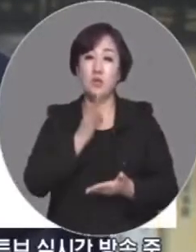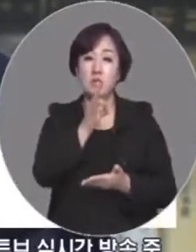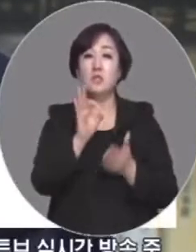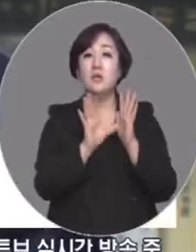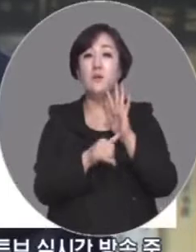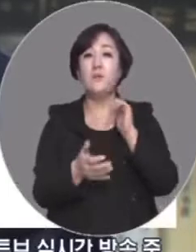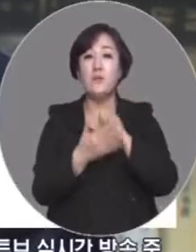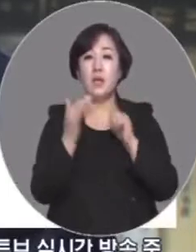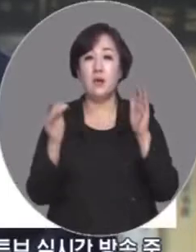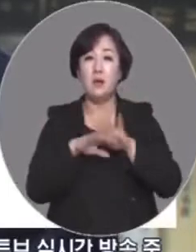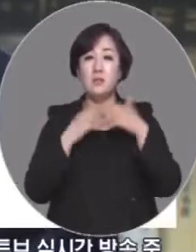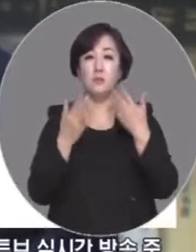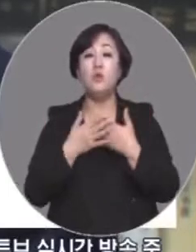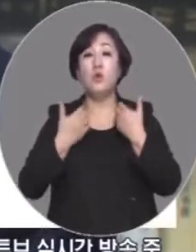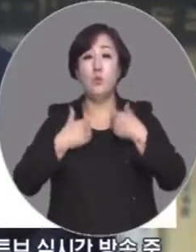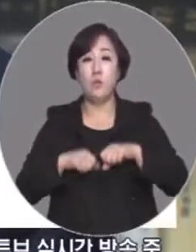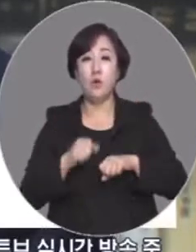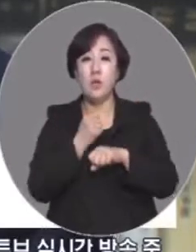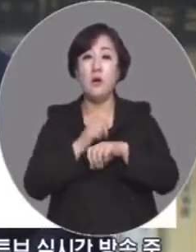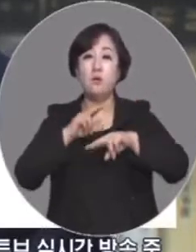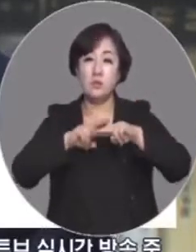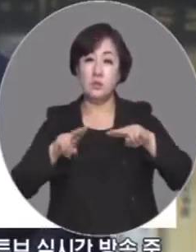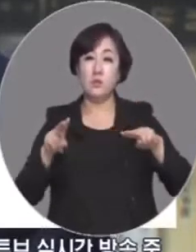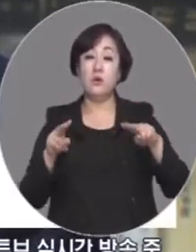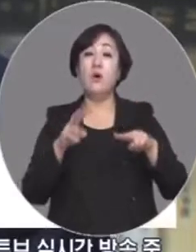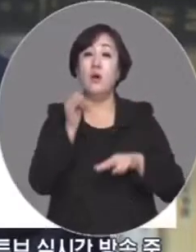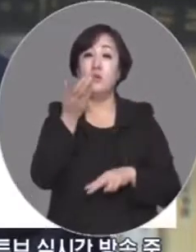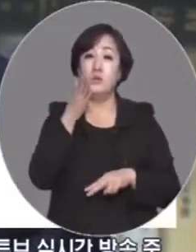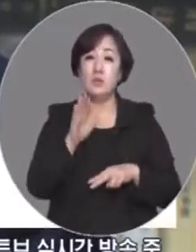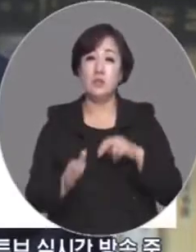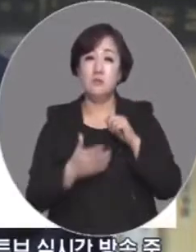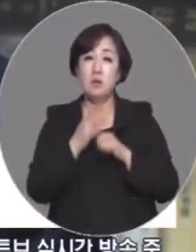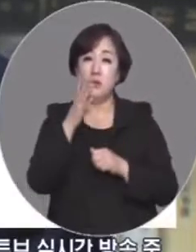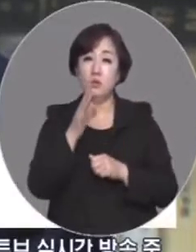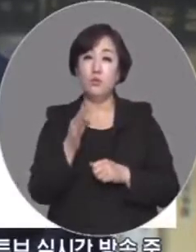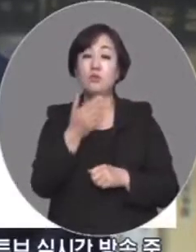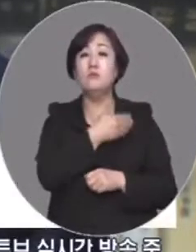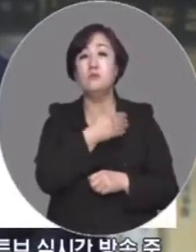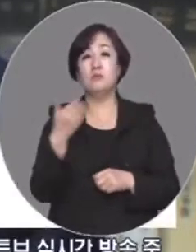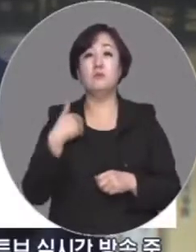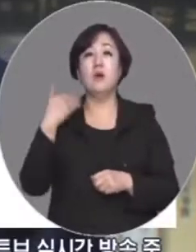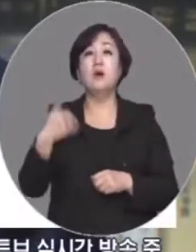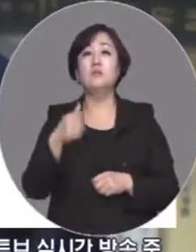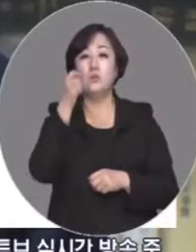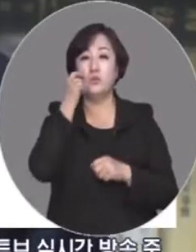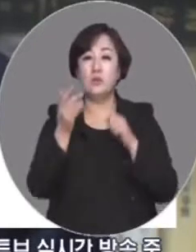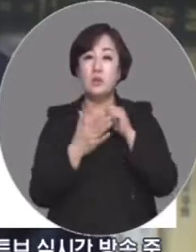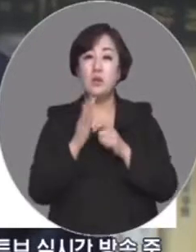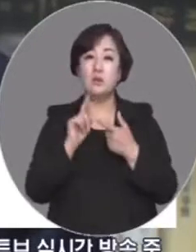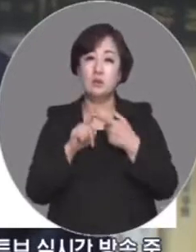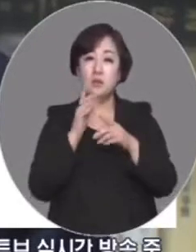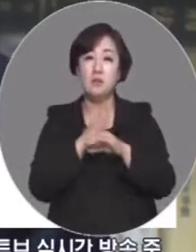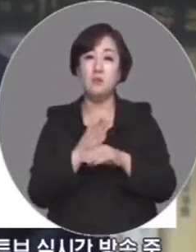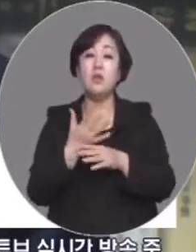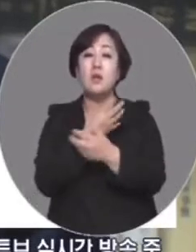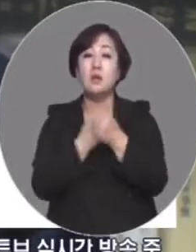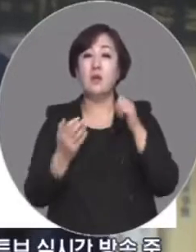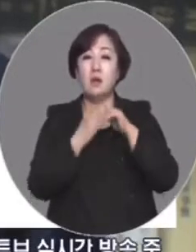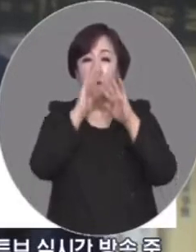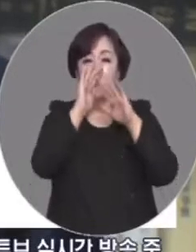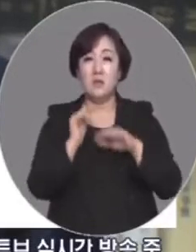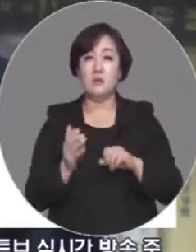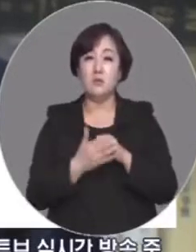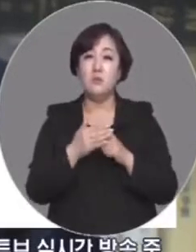지급시까지 계약금을 포기하고 계약을 해지할 수는 있습니다. 하지만 그 금액도 만만치 않고 큰 금액이니 계약을 체결함에